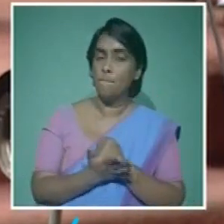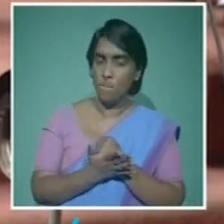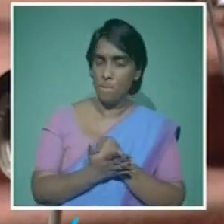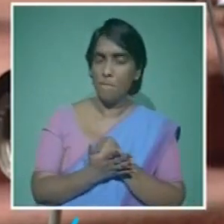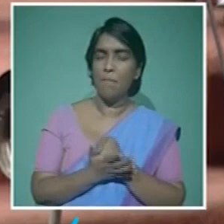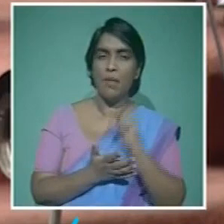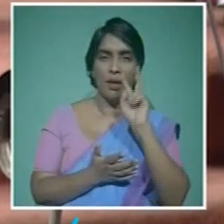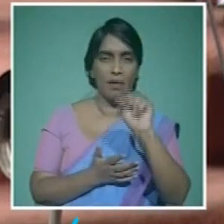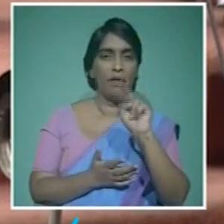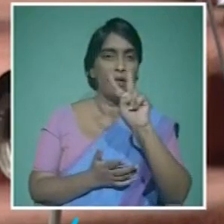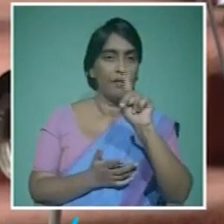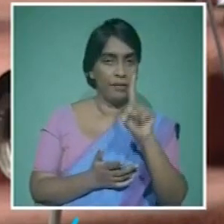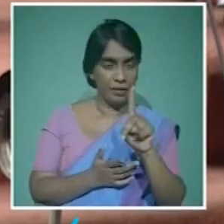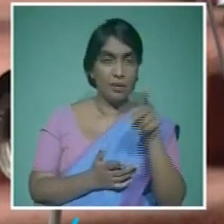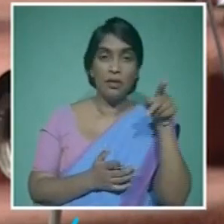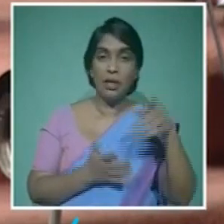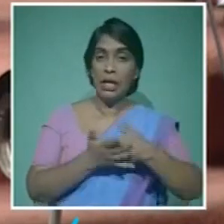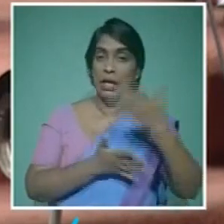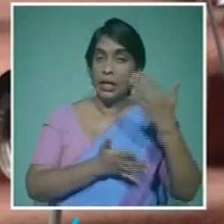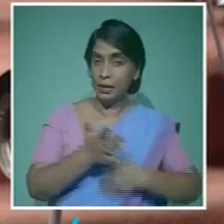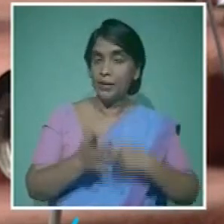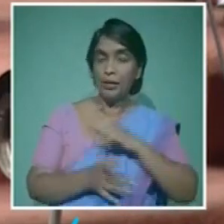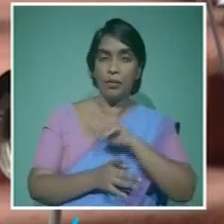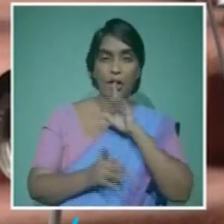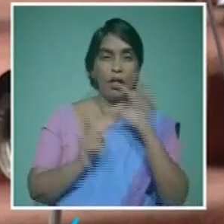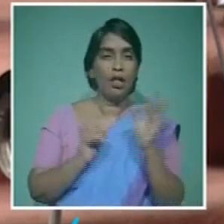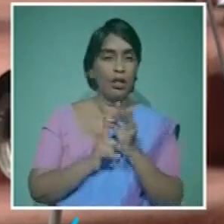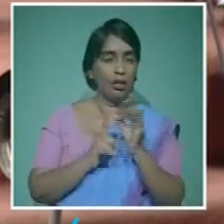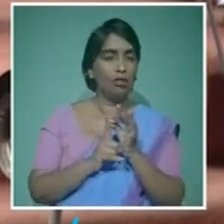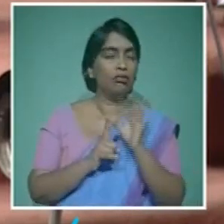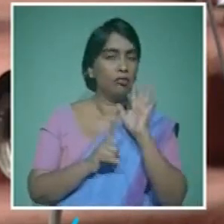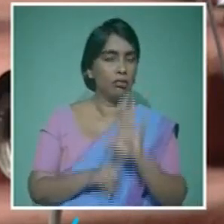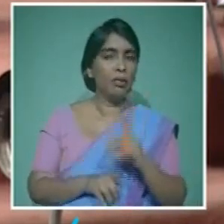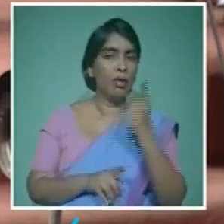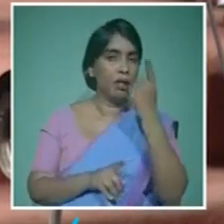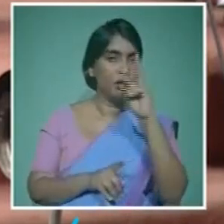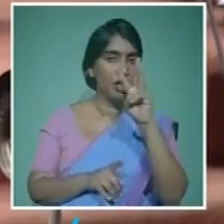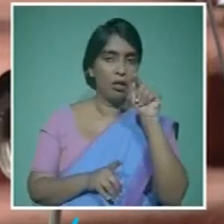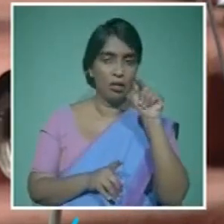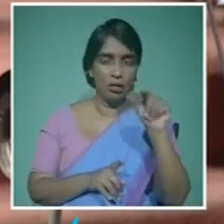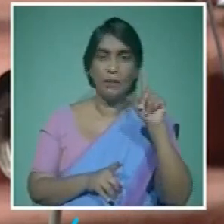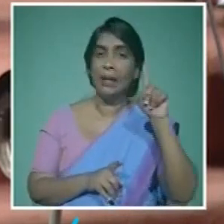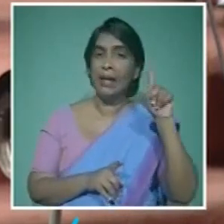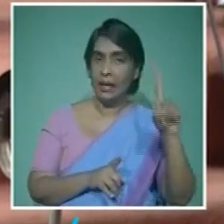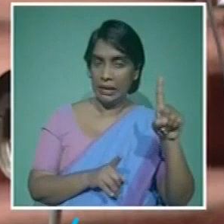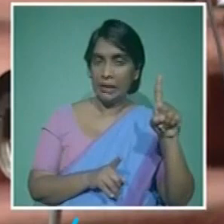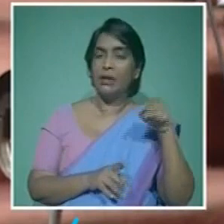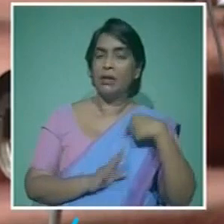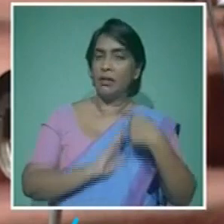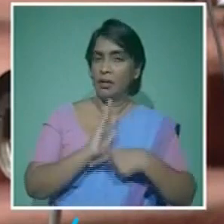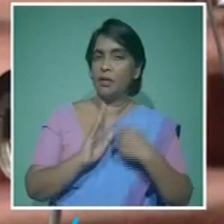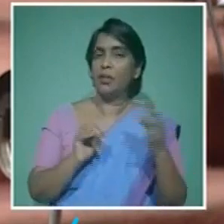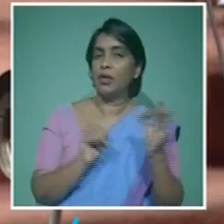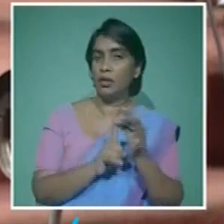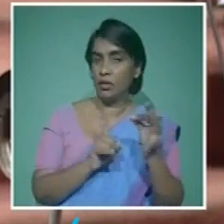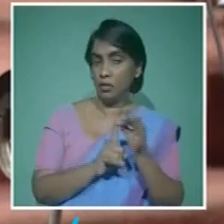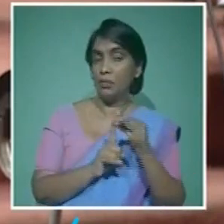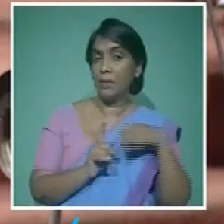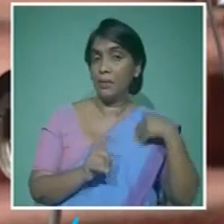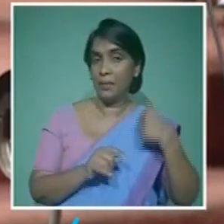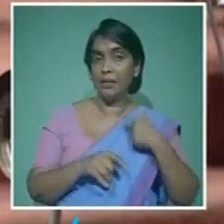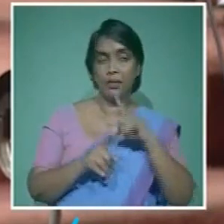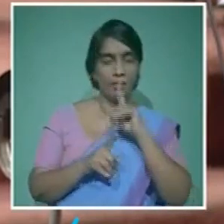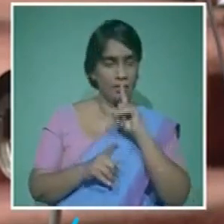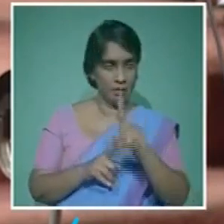அவர்களுடைய அறிக்கையில் வறுமை நிலையில் ஏறக்குறைய 13.1% மக்கள் இந்த நாட்டிலே வறுமை நிலையிலே இருந்திருக்கின்றார்கள்.